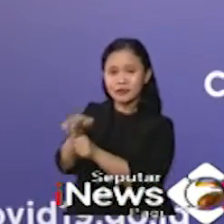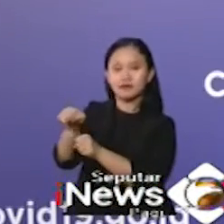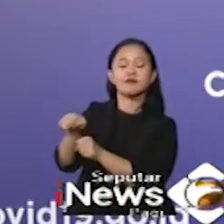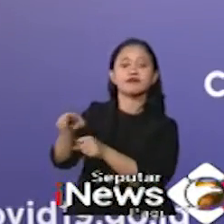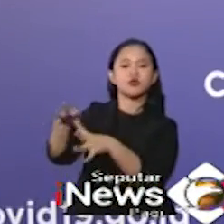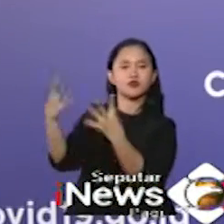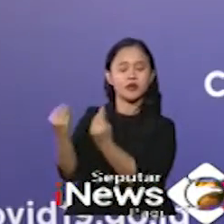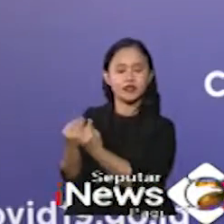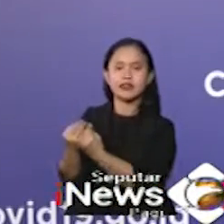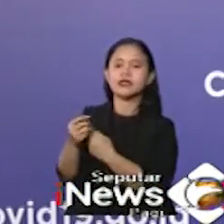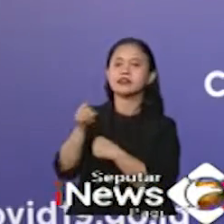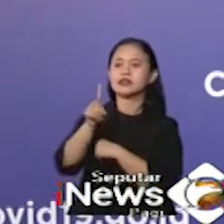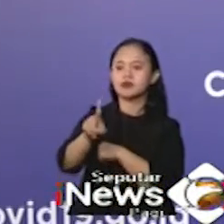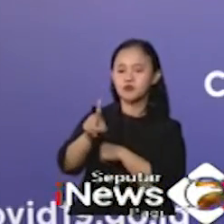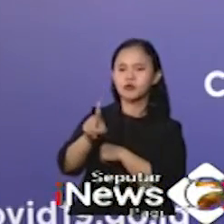sebanyak